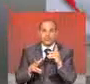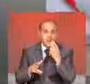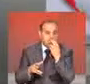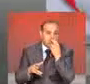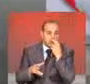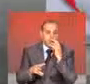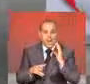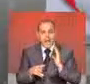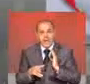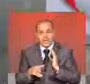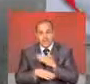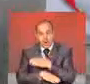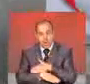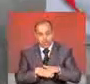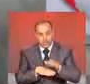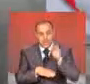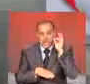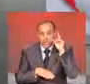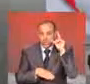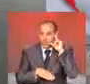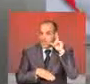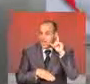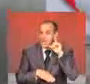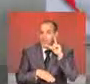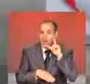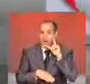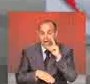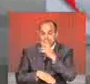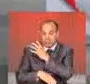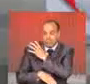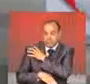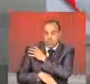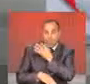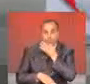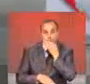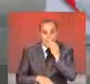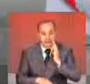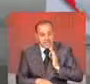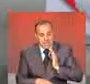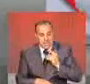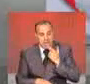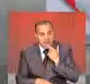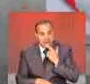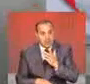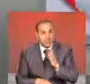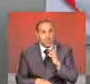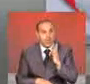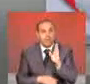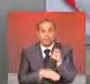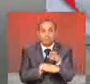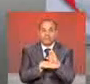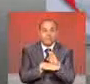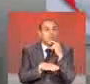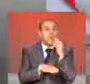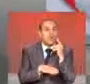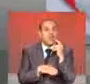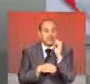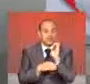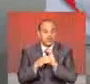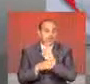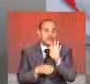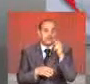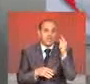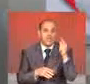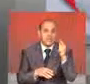الأمنية والعسكرية بالمعبر، حيث أكد العقيد مراد المحجوبي آمر الترتيبية الدفاعية بالجنوب